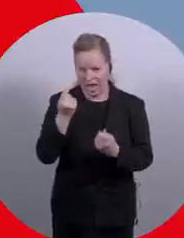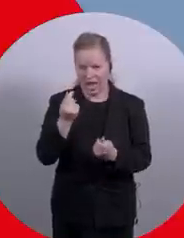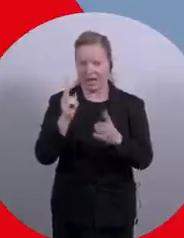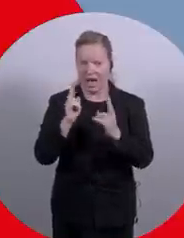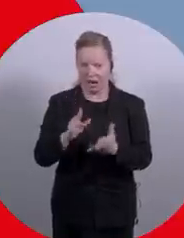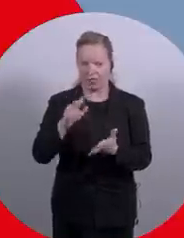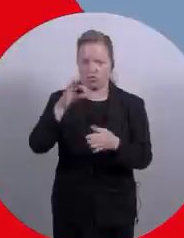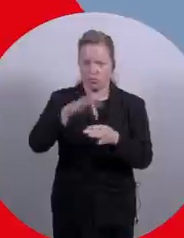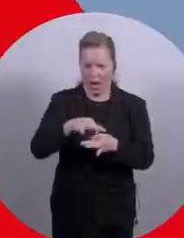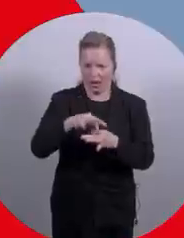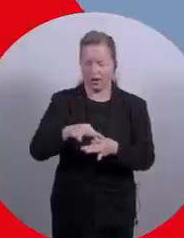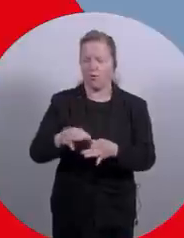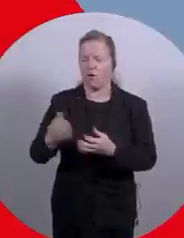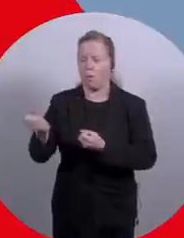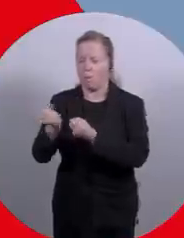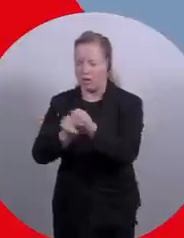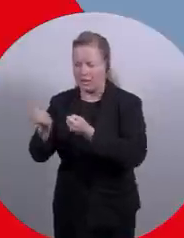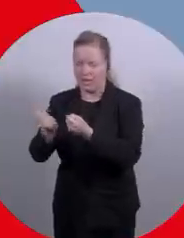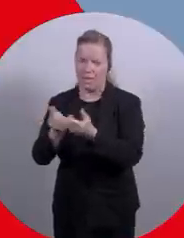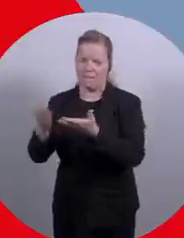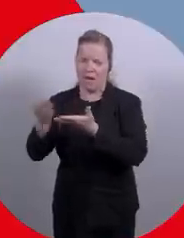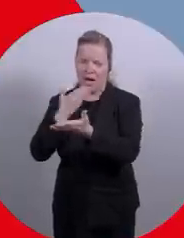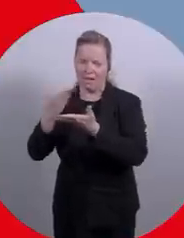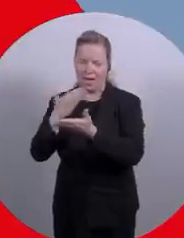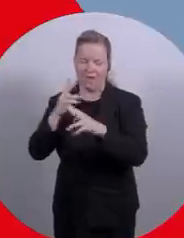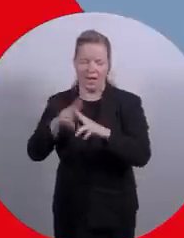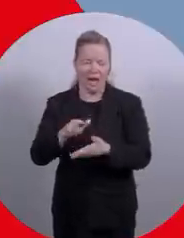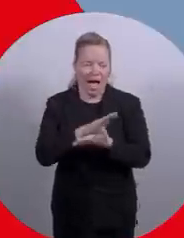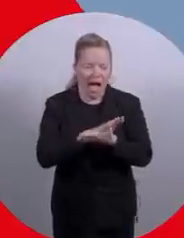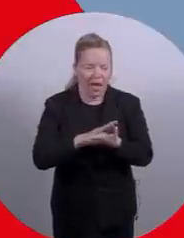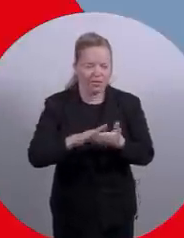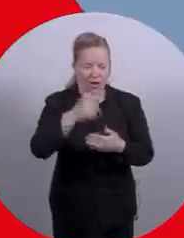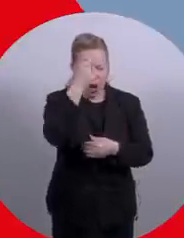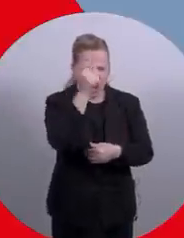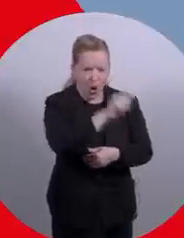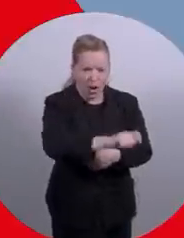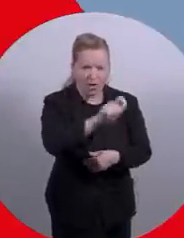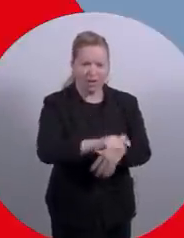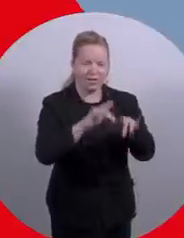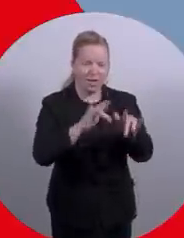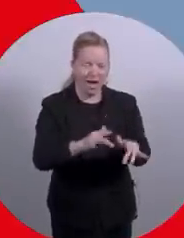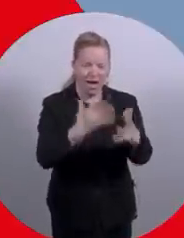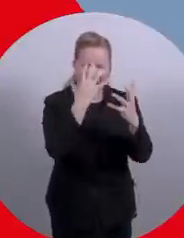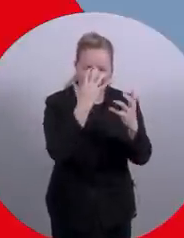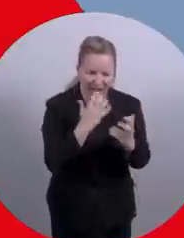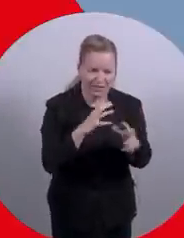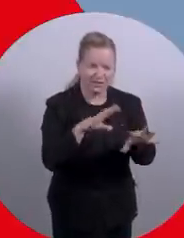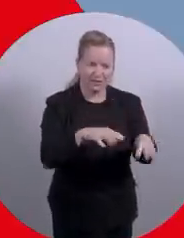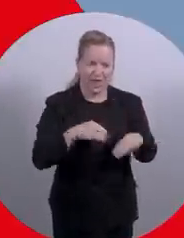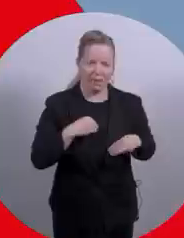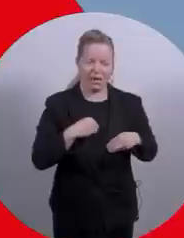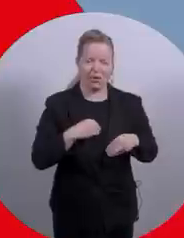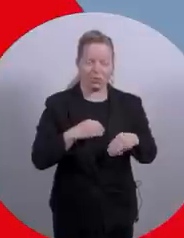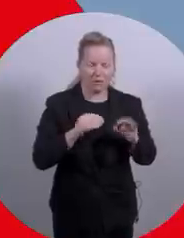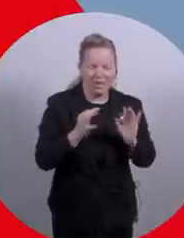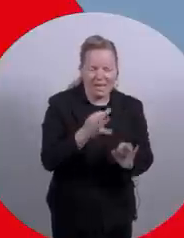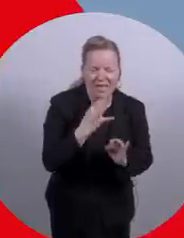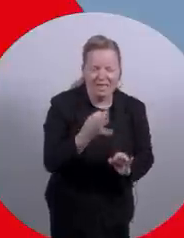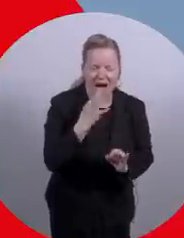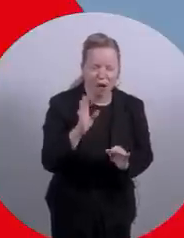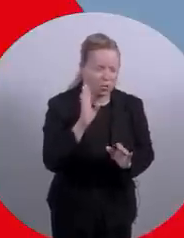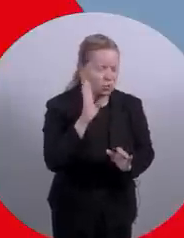hochbezahlte Politikberater sparen wenn Sie die einfachen Menschen ernst nehmen und mitgespitz en Ohren zuhören würden